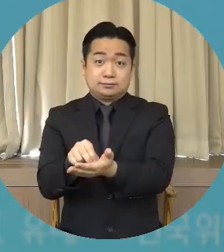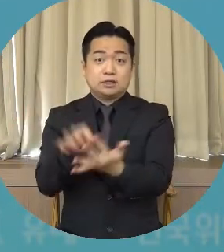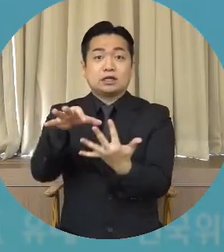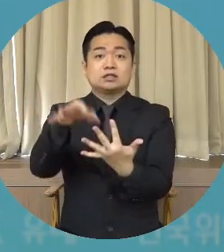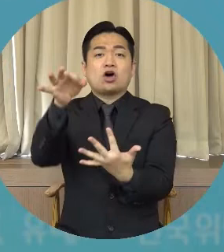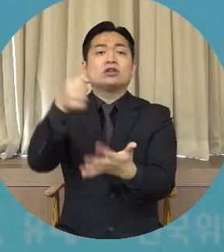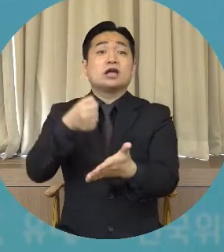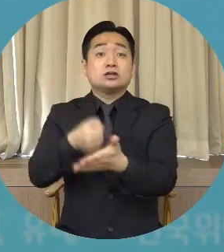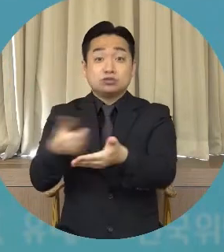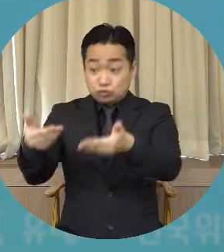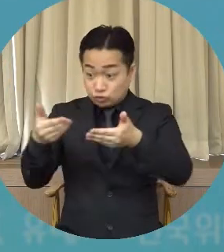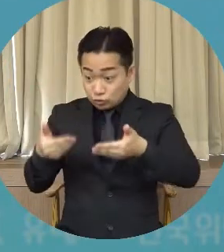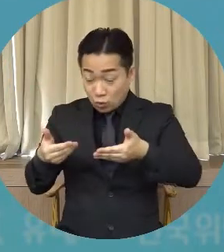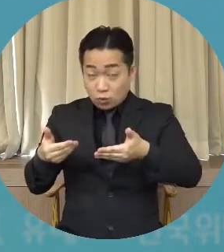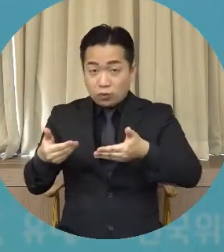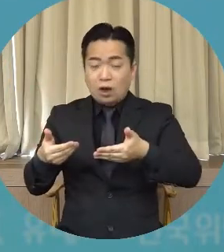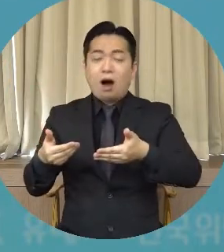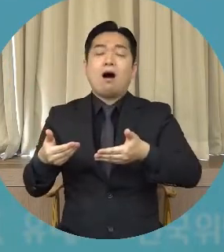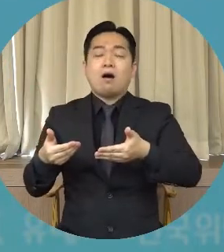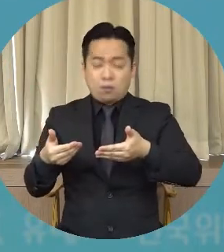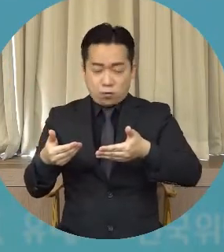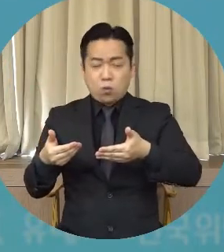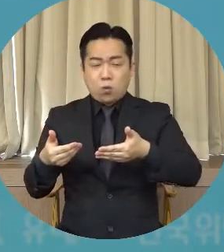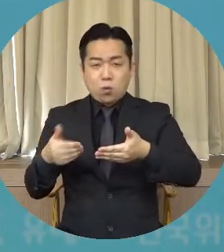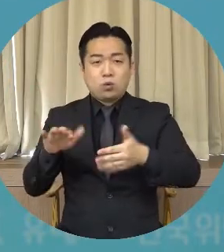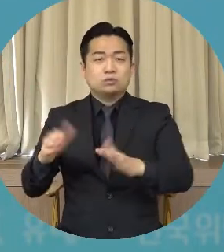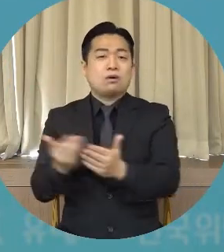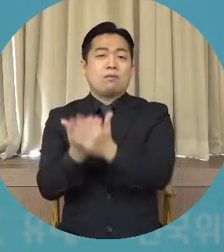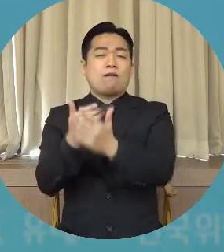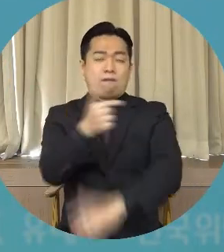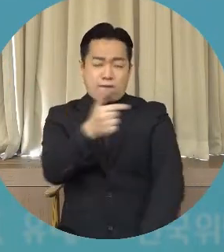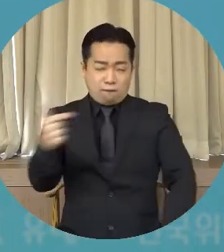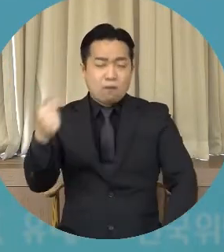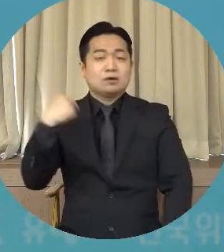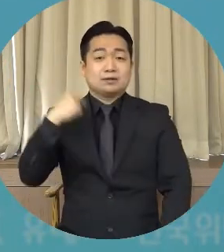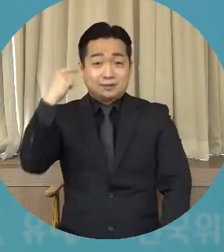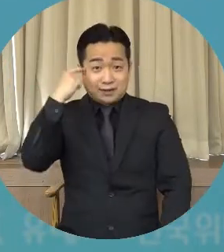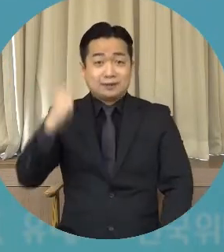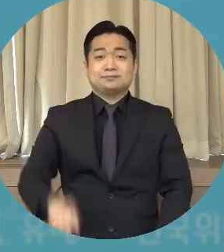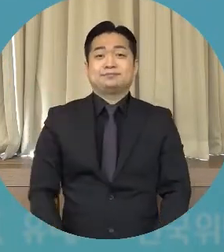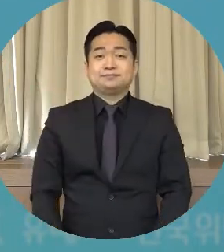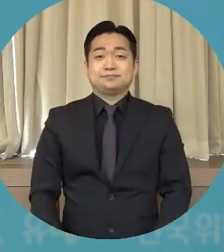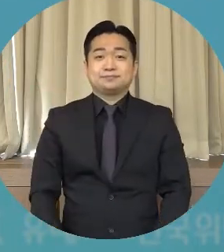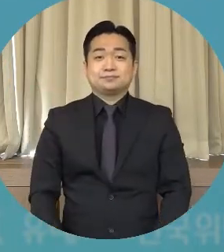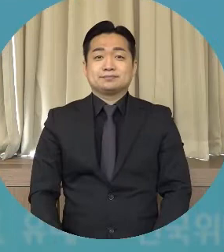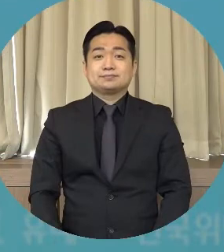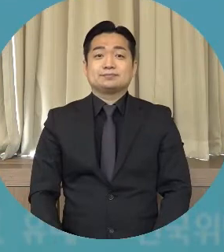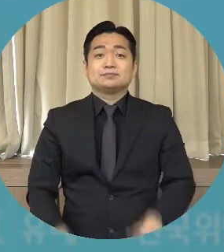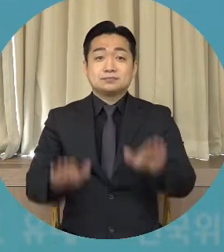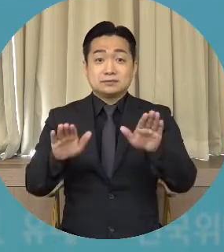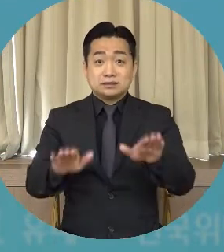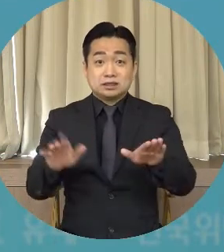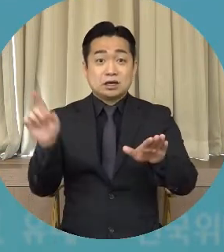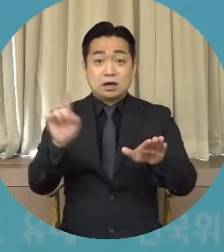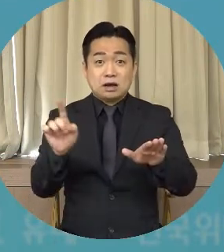선택하신 것 자체도 저는 큰 그 발전이라고 생각합니다. 그래서 지금까지 이게 공론화되지 못한 것이